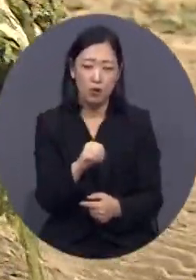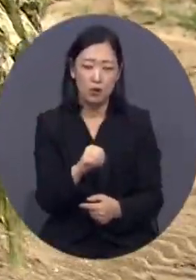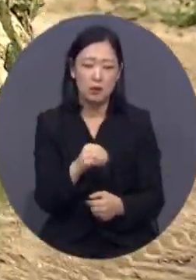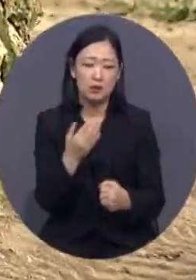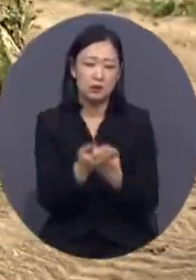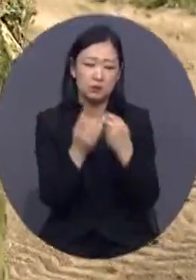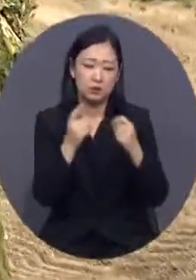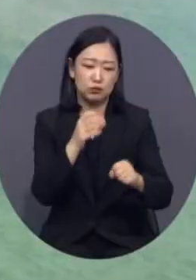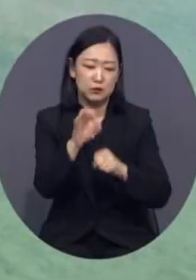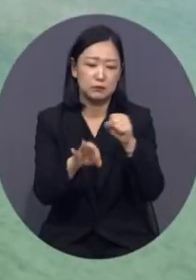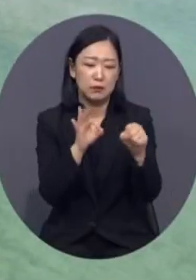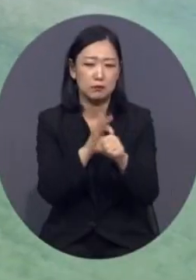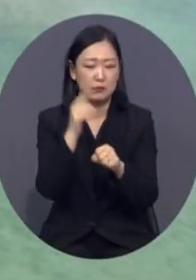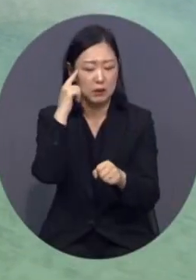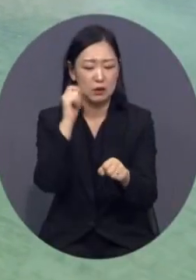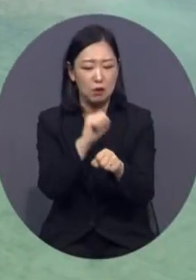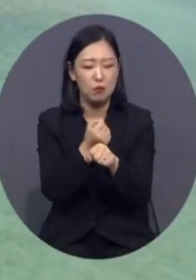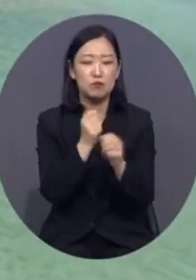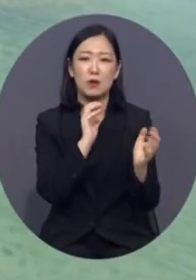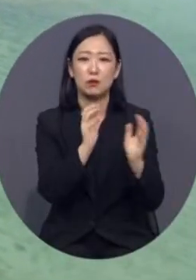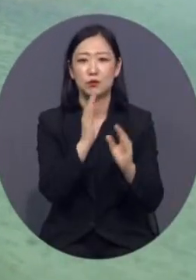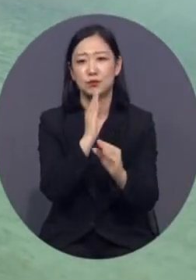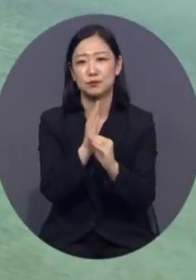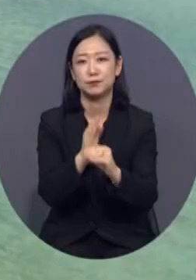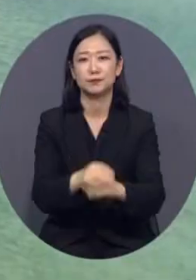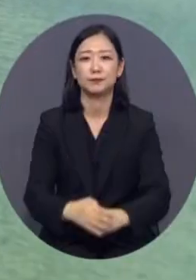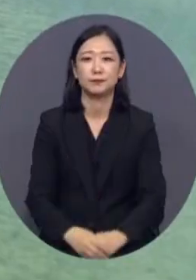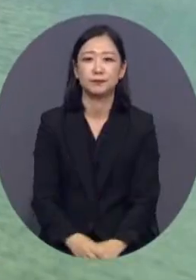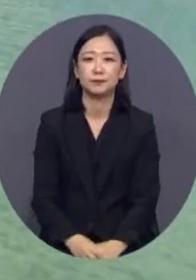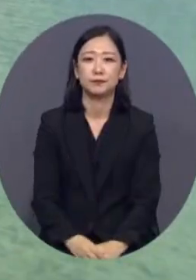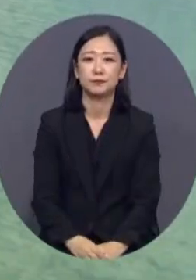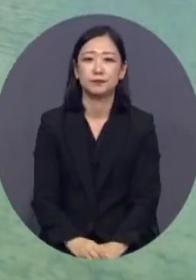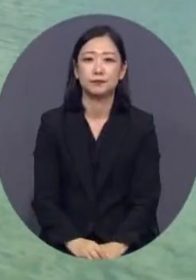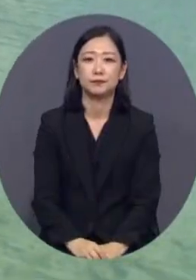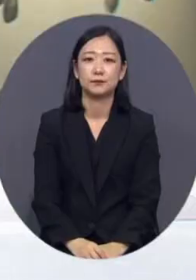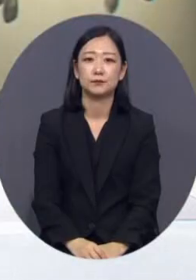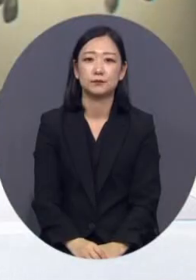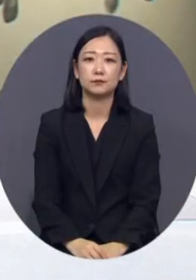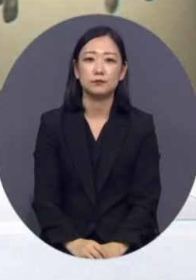10년째 연구만 논의하고 있습니다 MBC 뉴스 김하은입니다